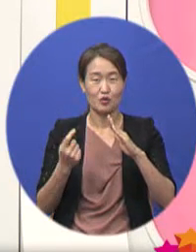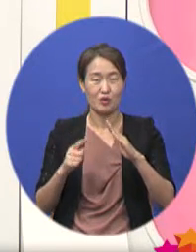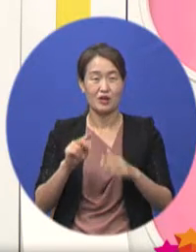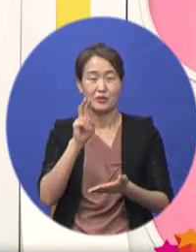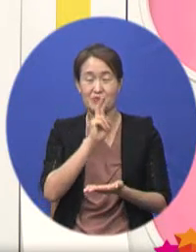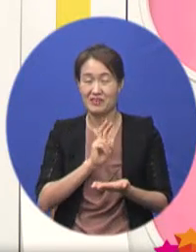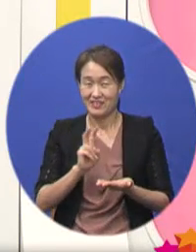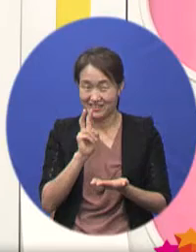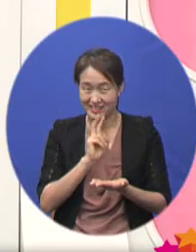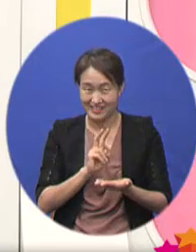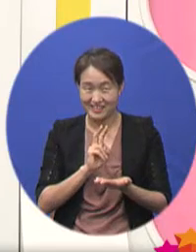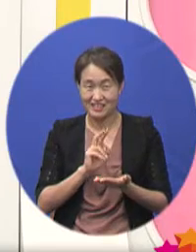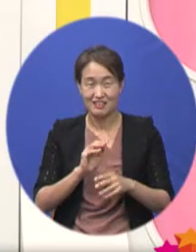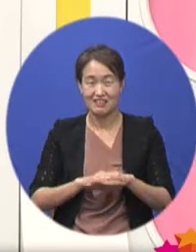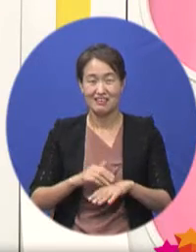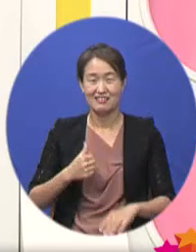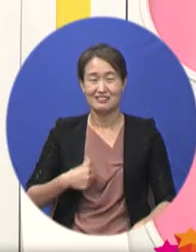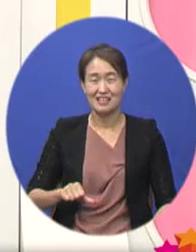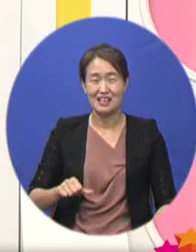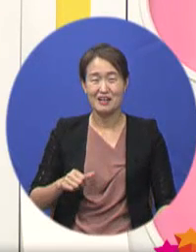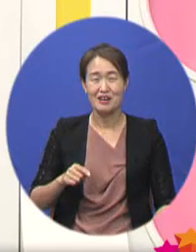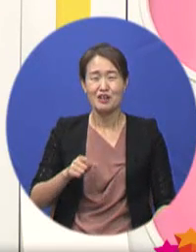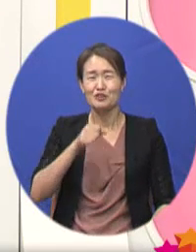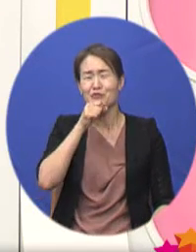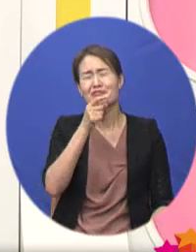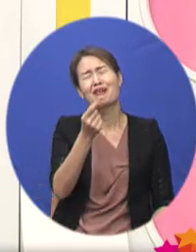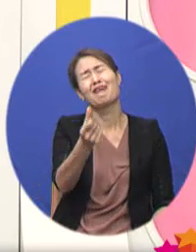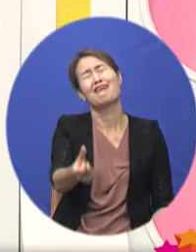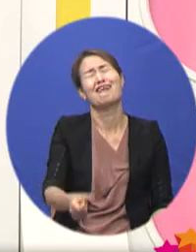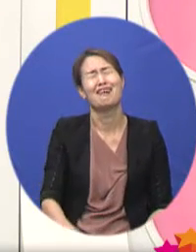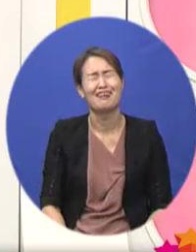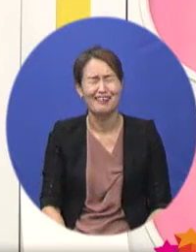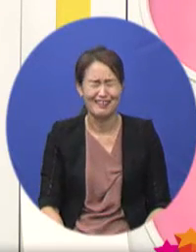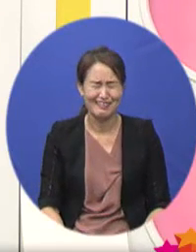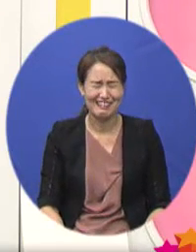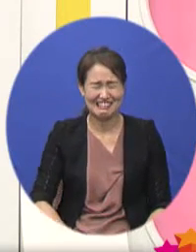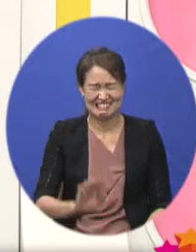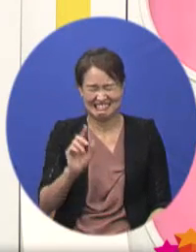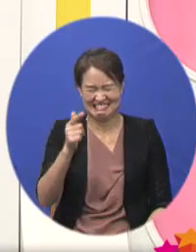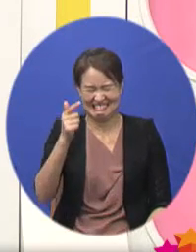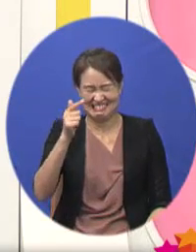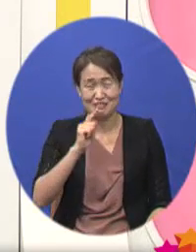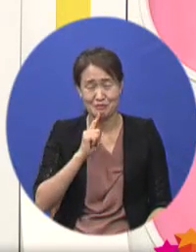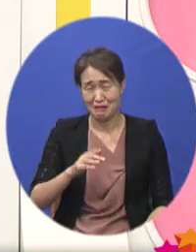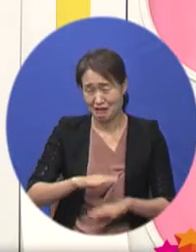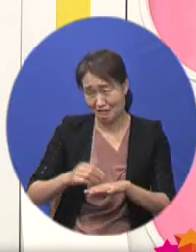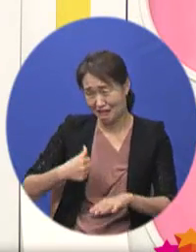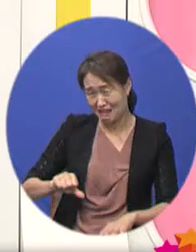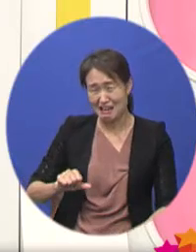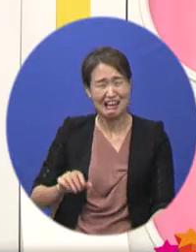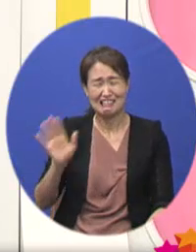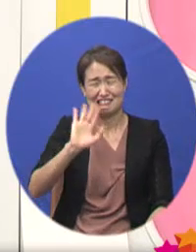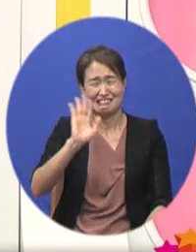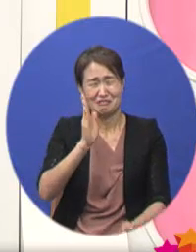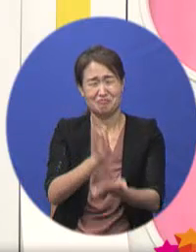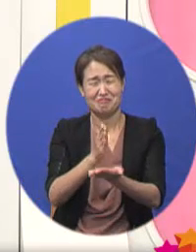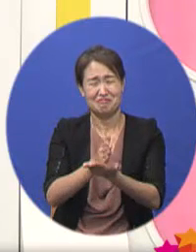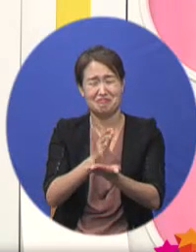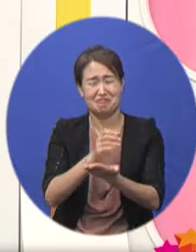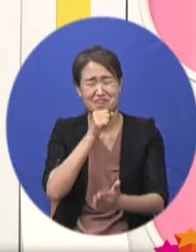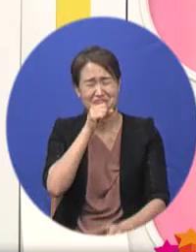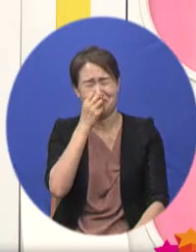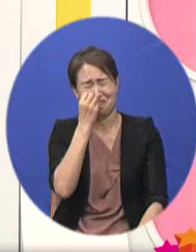네. 손지 앞에서 너무 점수가 많이 안 나와도. 아, 손지가 아 그러셨구나.